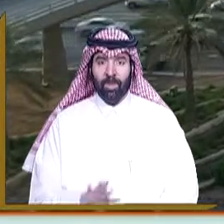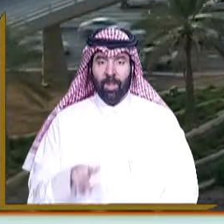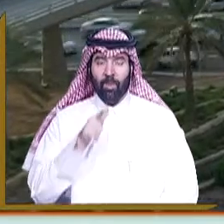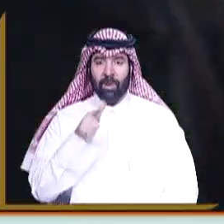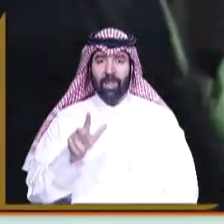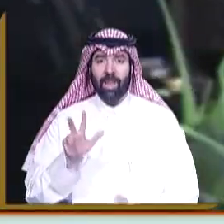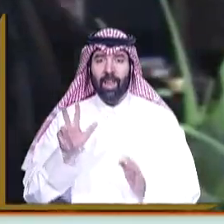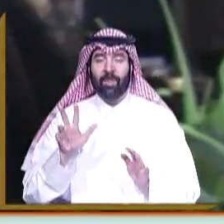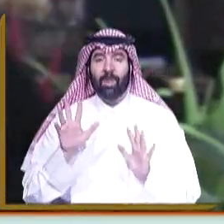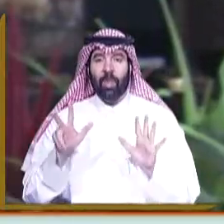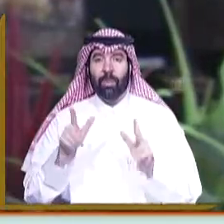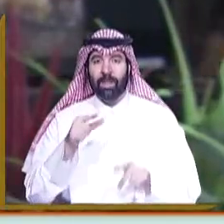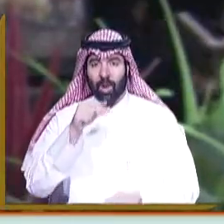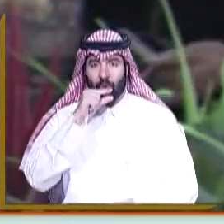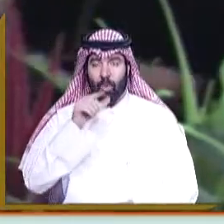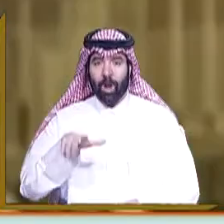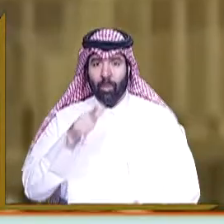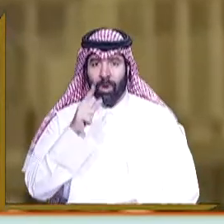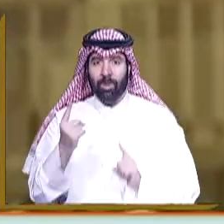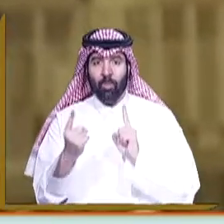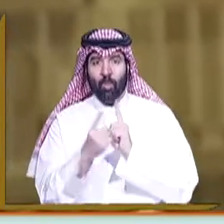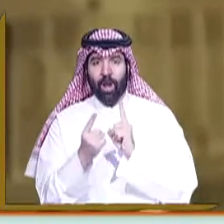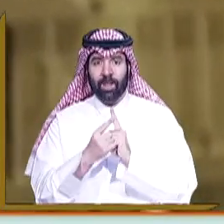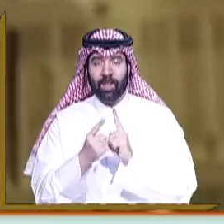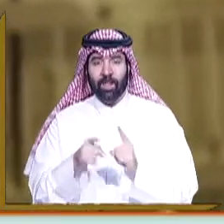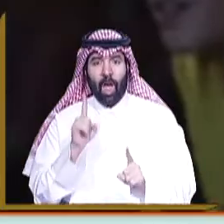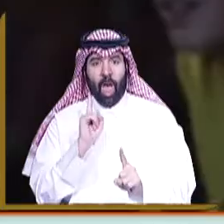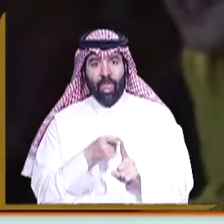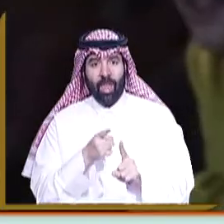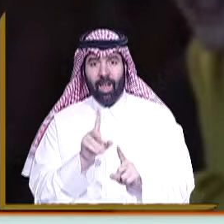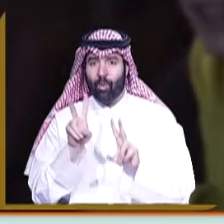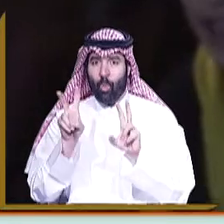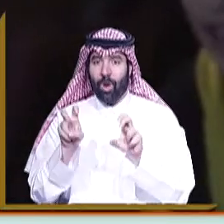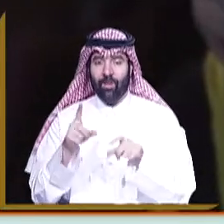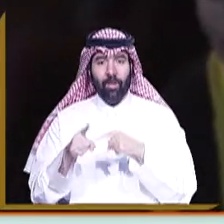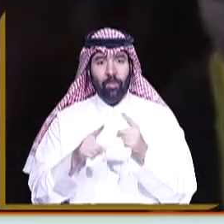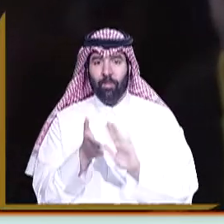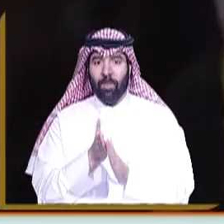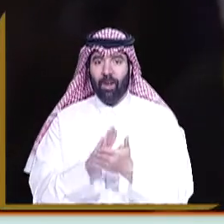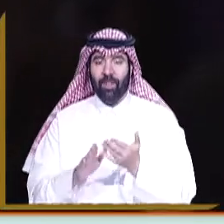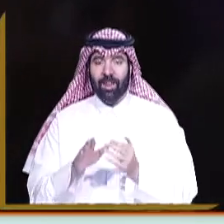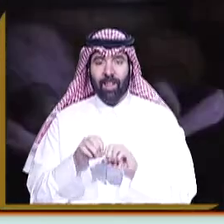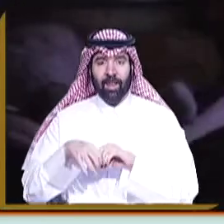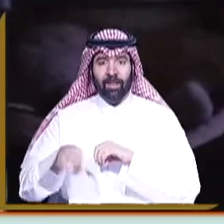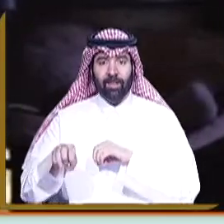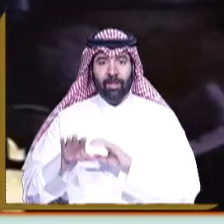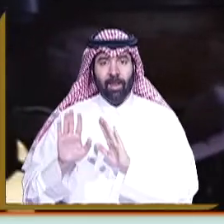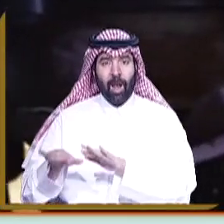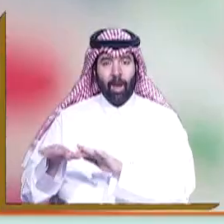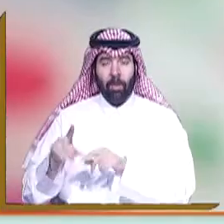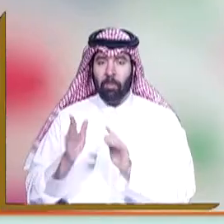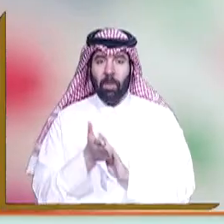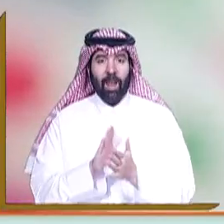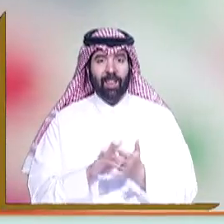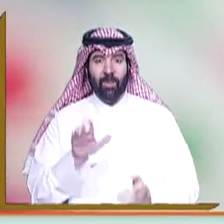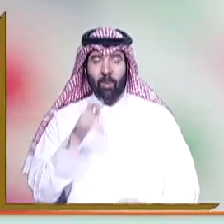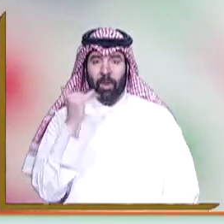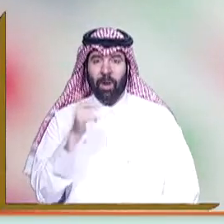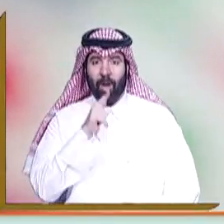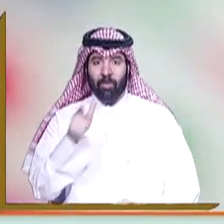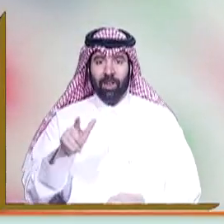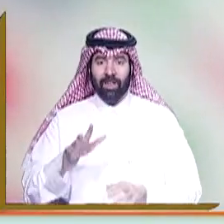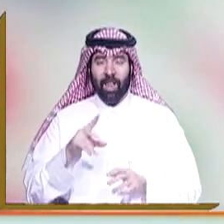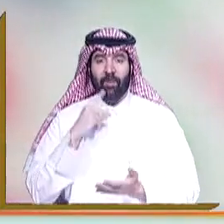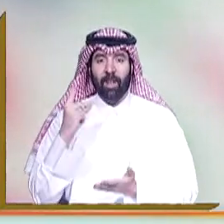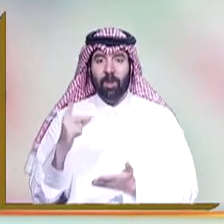عشر من عمره ومواجهة الإيذاء بكافة صوره، فضلا عن الإهمال الذي قد يتعرض له في البيئة المحيطة